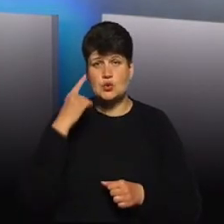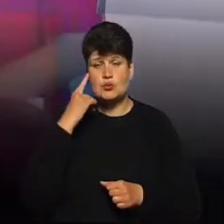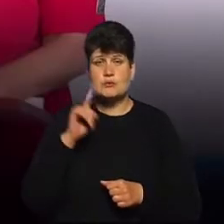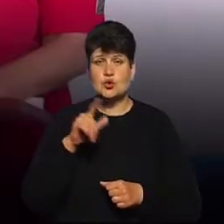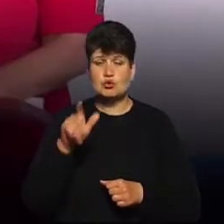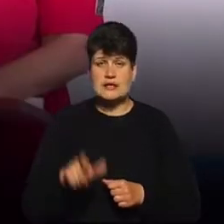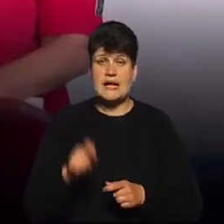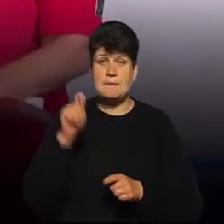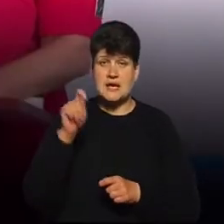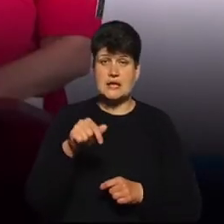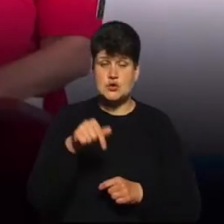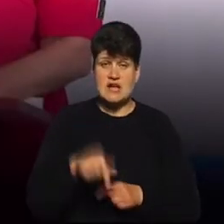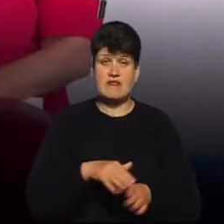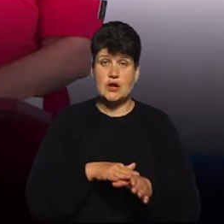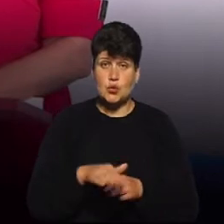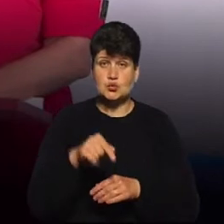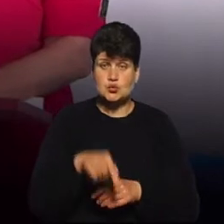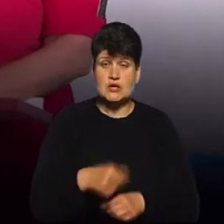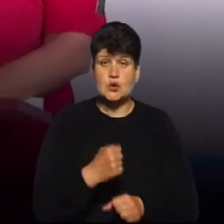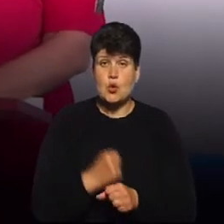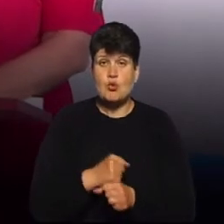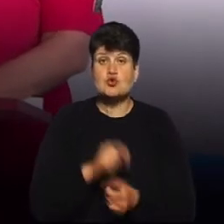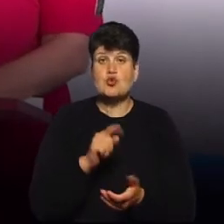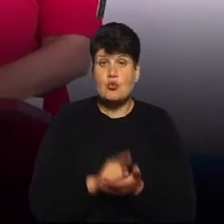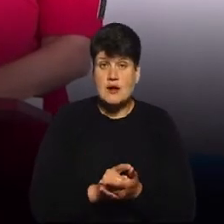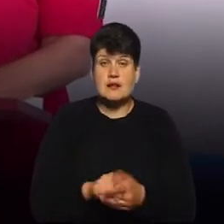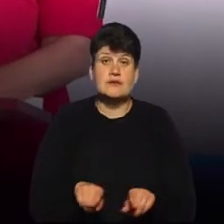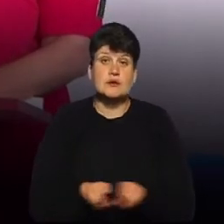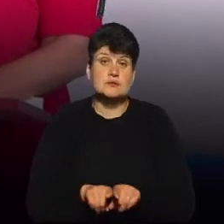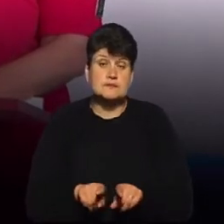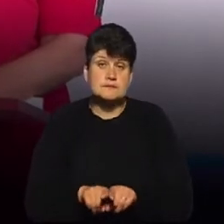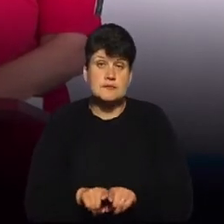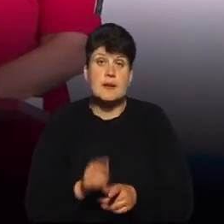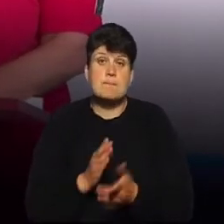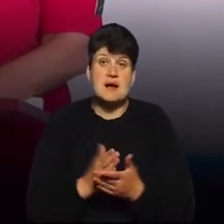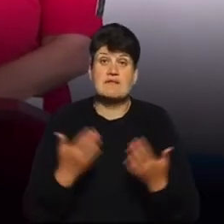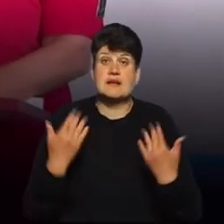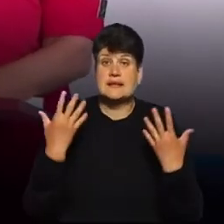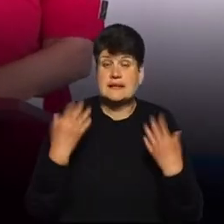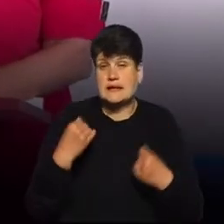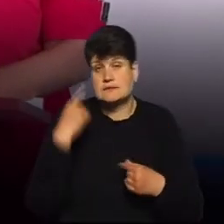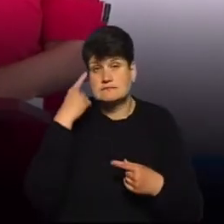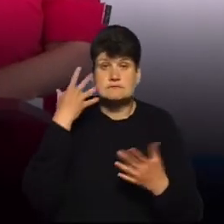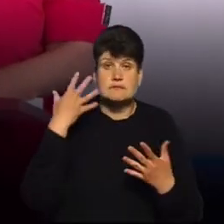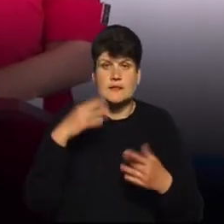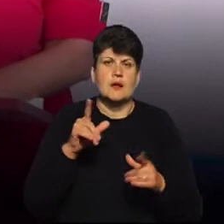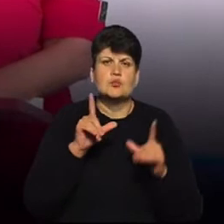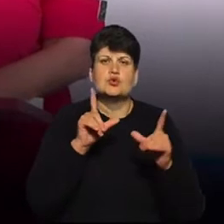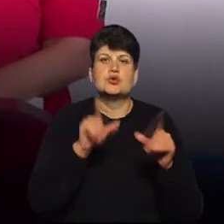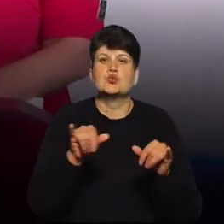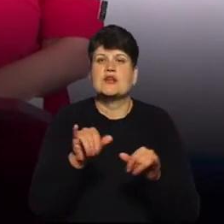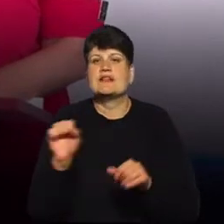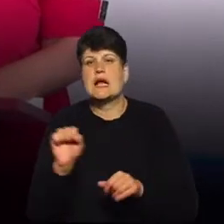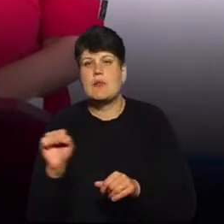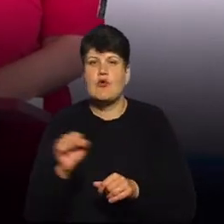свої якісь робочі обов'язки, ну вона однозначно, що має вихідний, і потім думає, ну давай я поїду кудись там, чи в Тербовлю, чи в Збараж. Тобто на